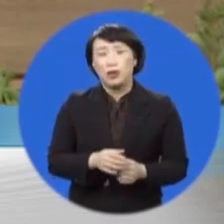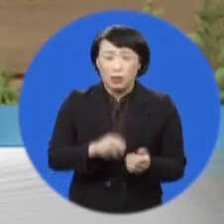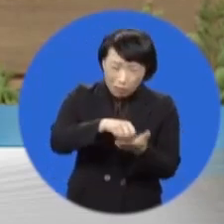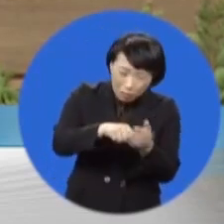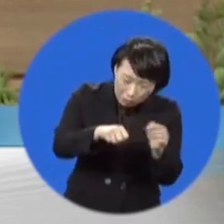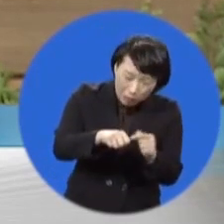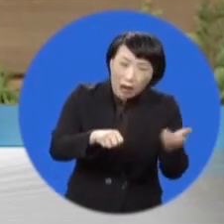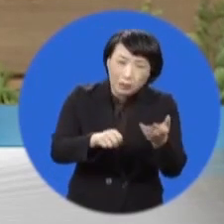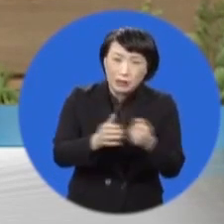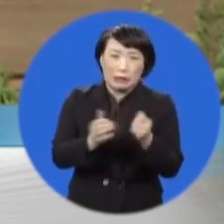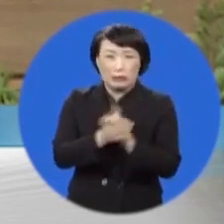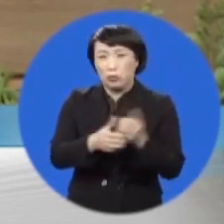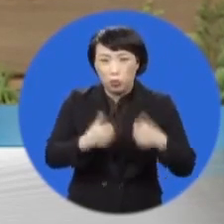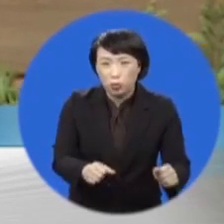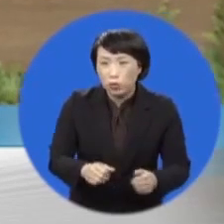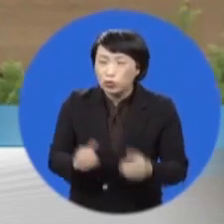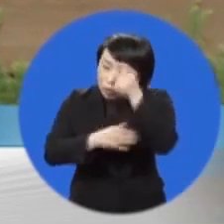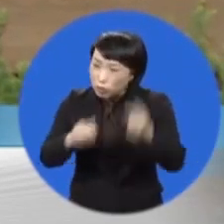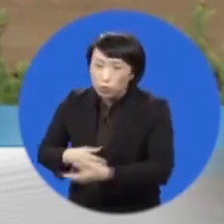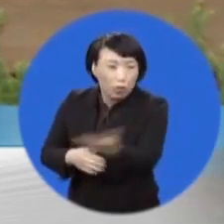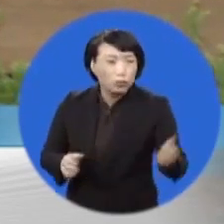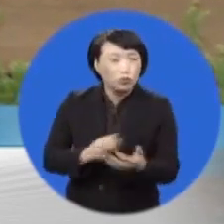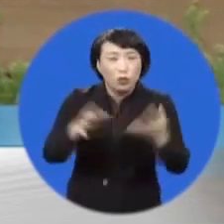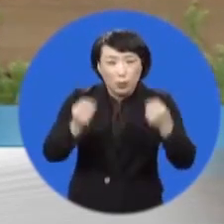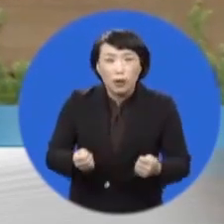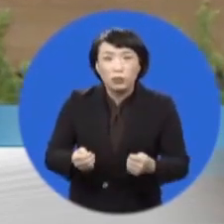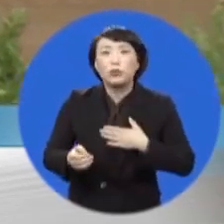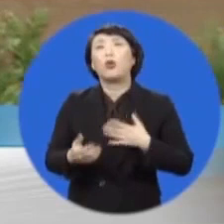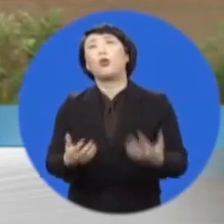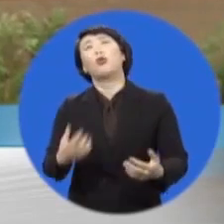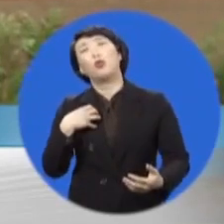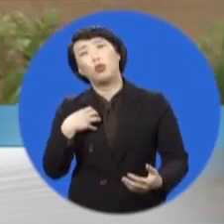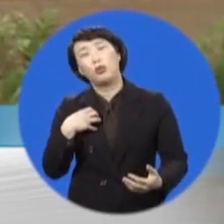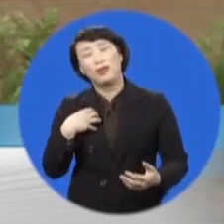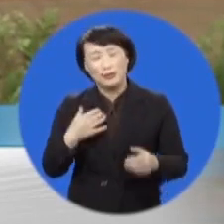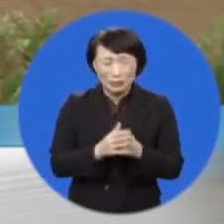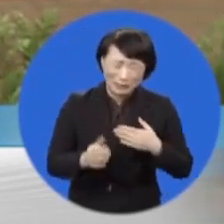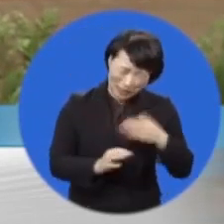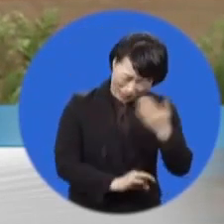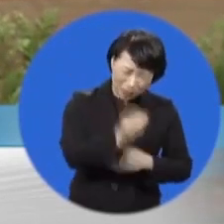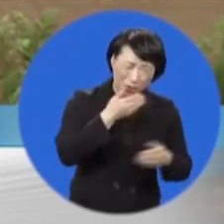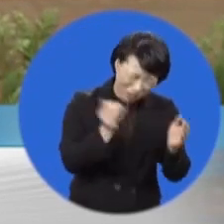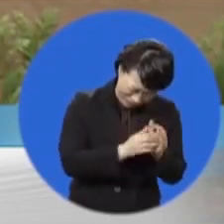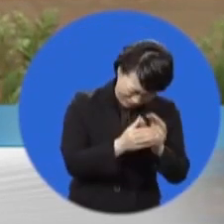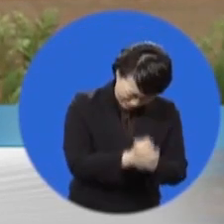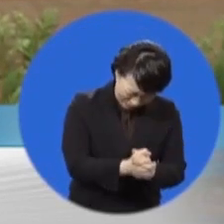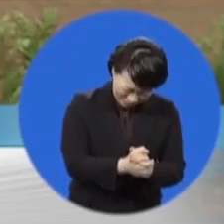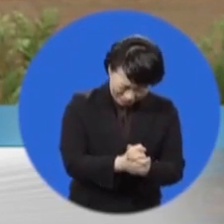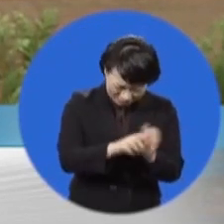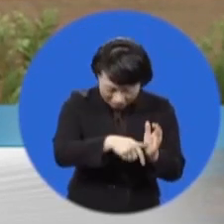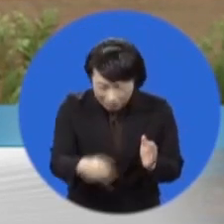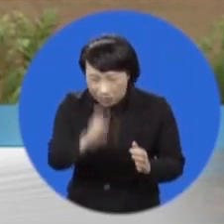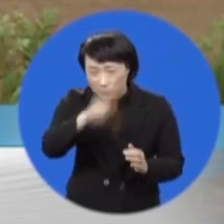복희 도 알지 않는다면 이만한 교인들로 돌아 여러분 그러니까 아줌마 보면 키도 점심 먹음